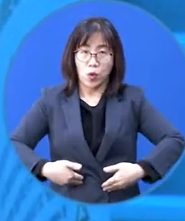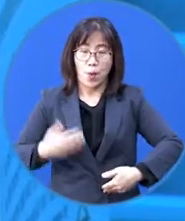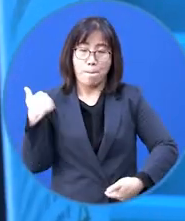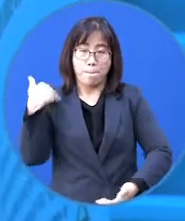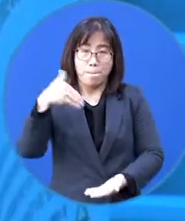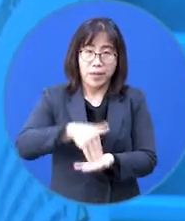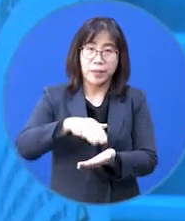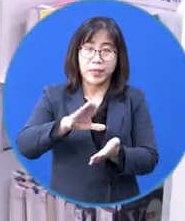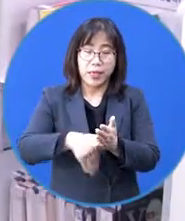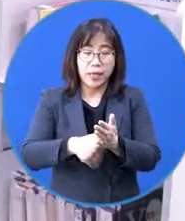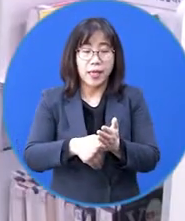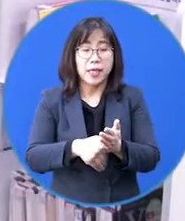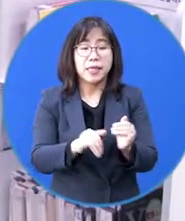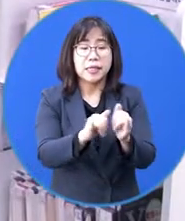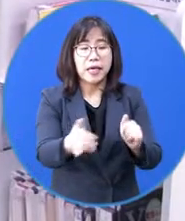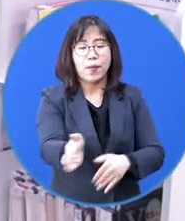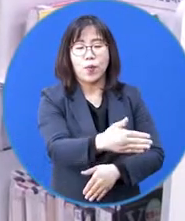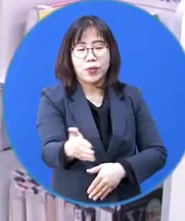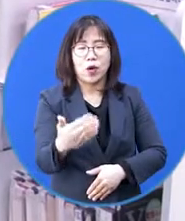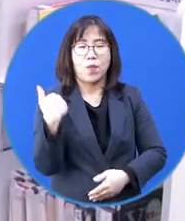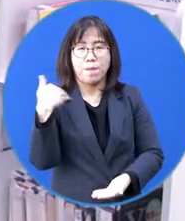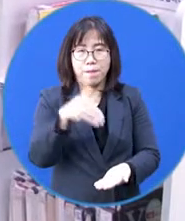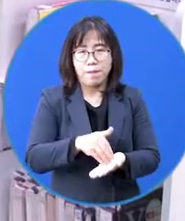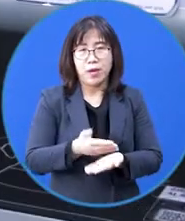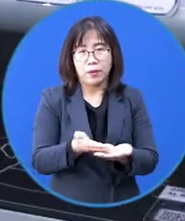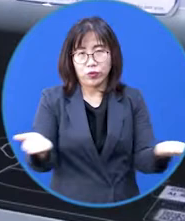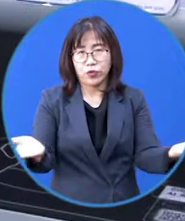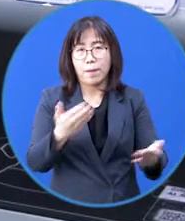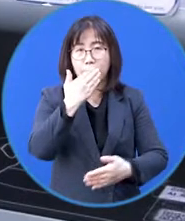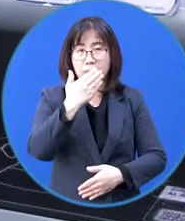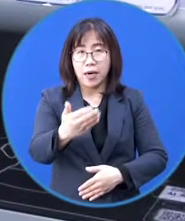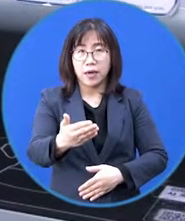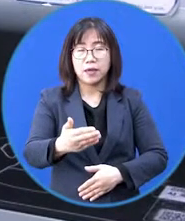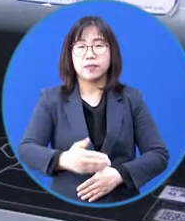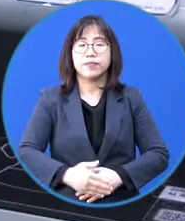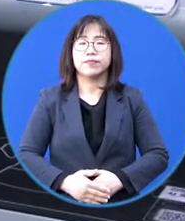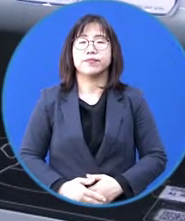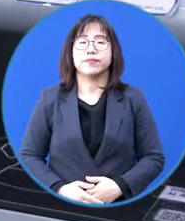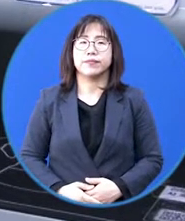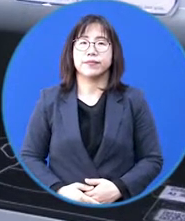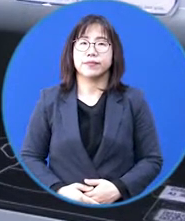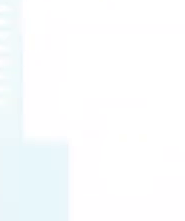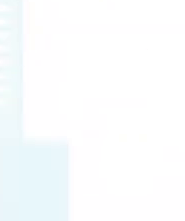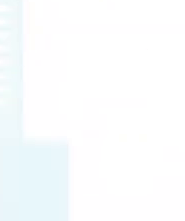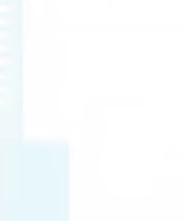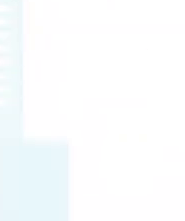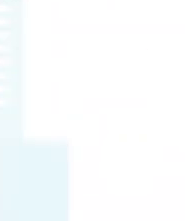하고 있습니다. 반납은 도서관의 무인 반납기를 이용하면 됩니다.